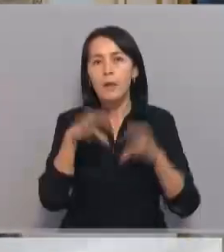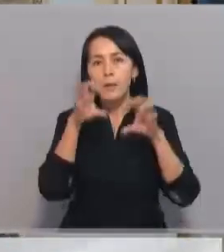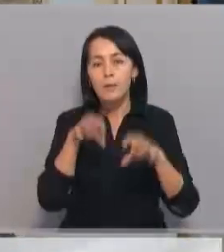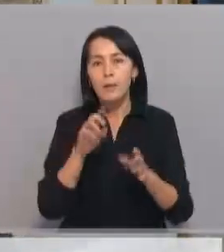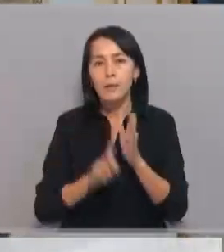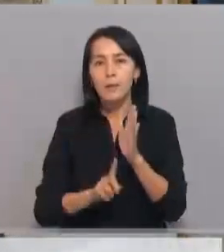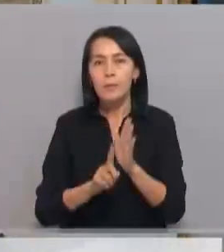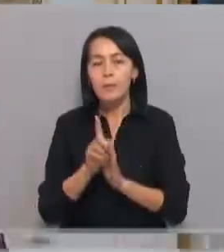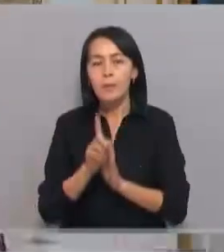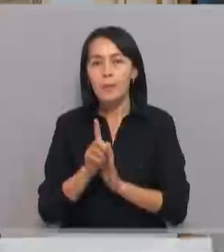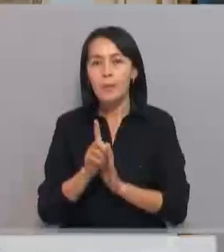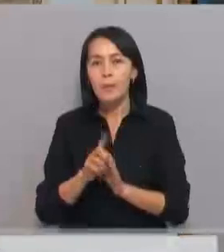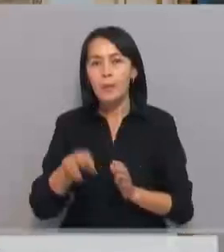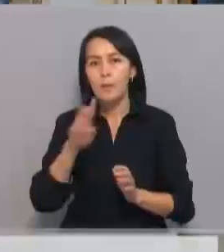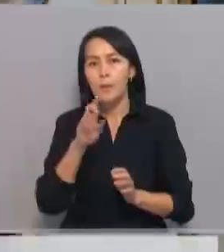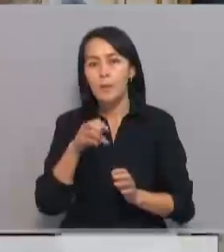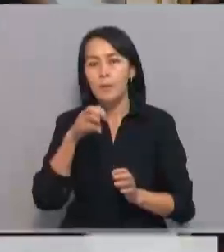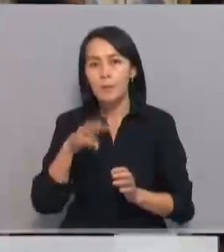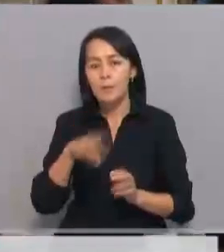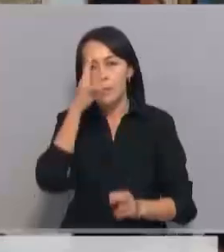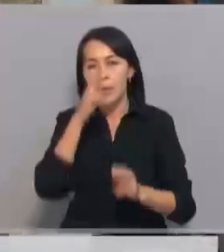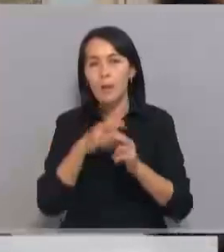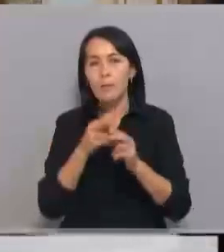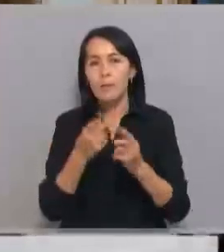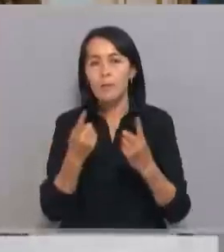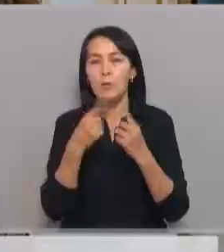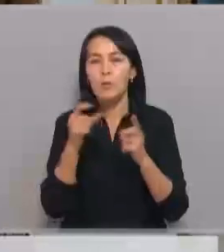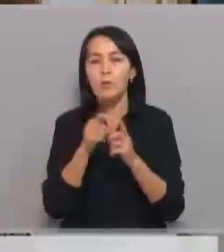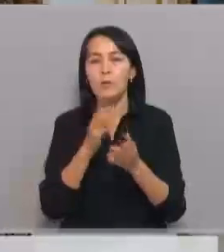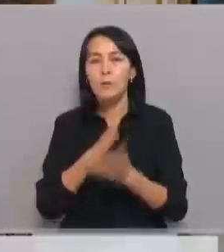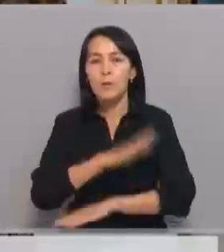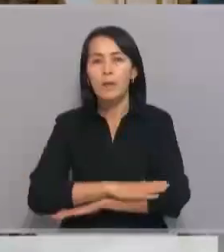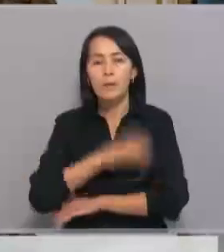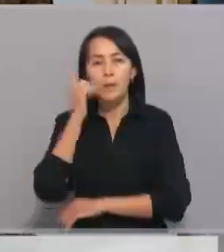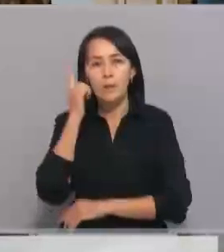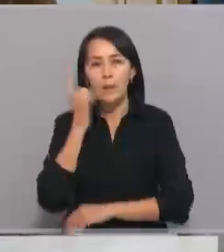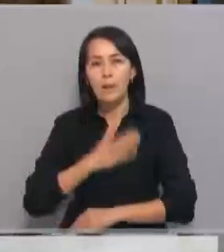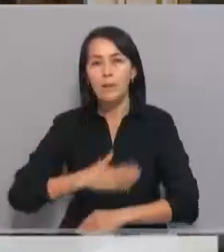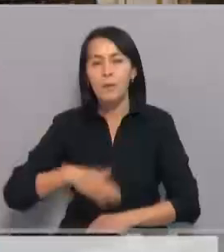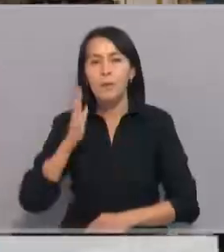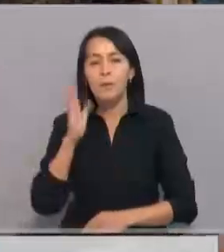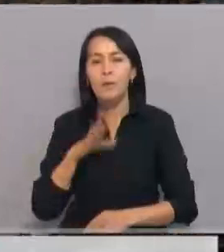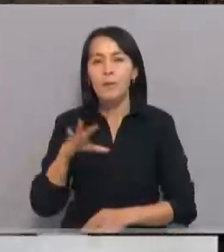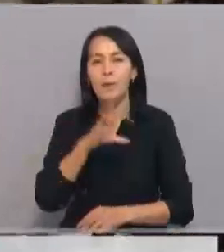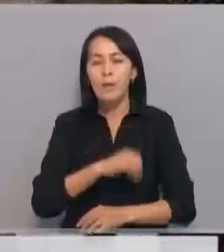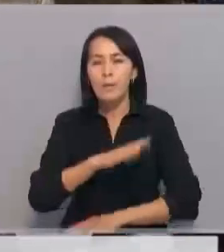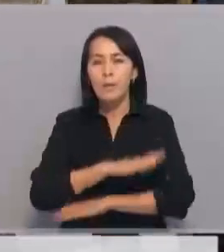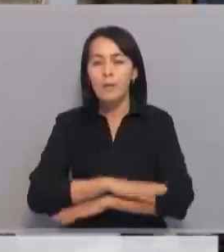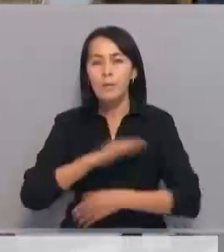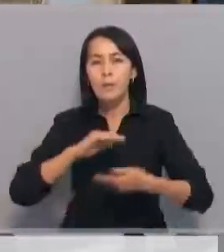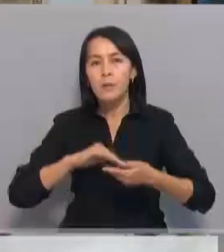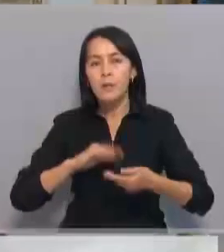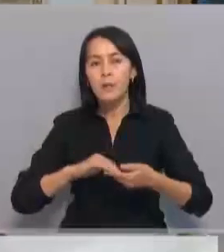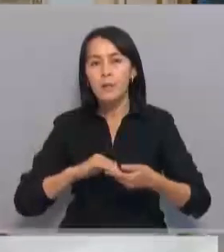бастауы. Бауыржан Момышұлының жақсы сөзі бар: тәртіпке барыңнан құл болмайды дейді. Бәрімізді тәртіпке